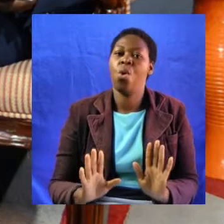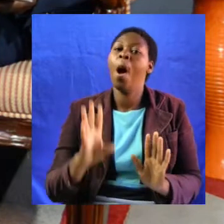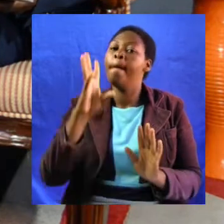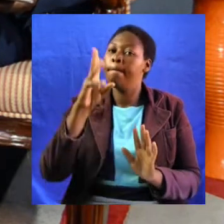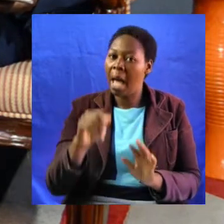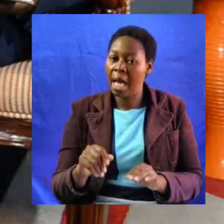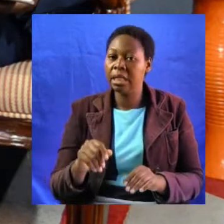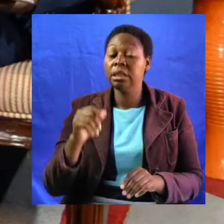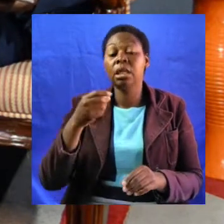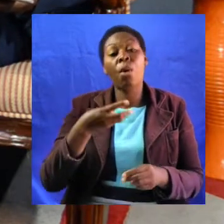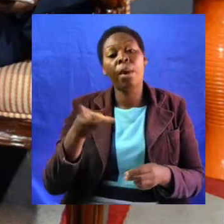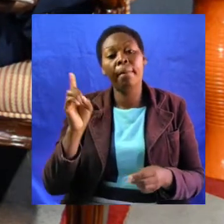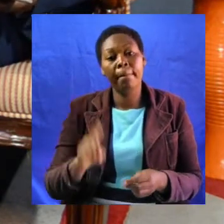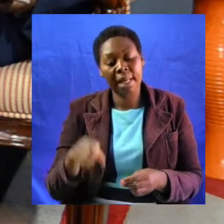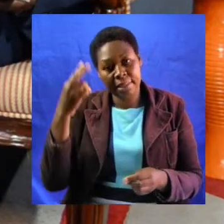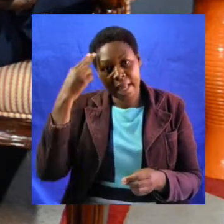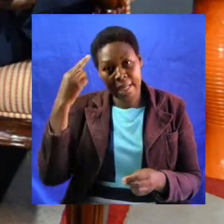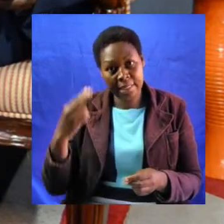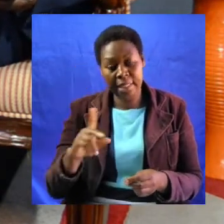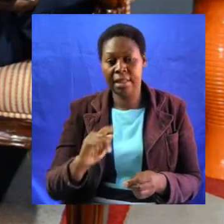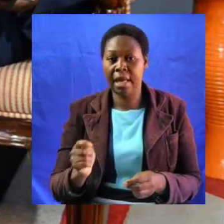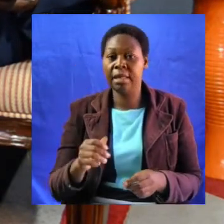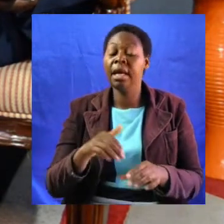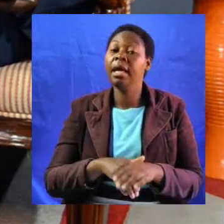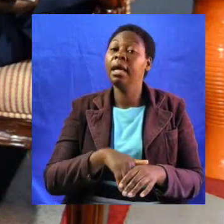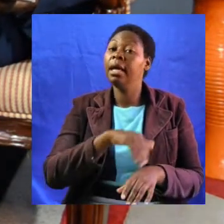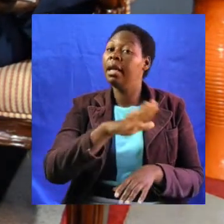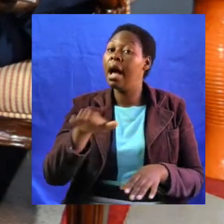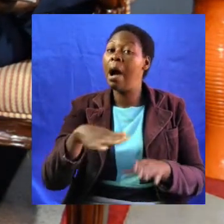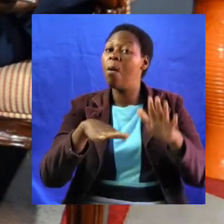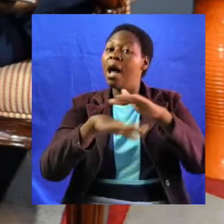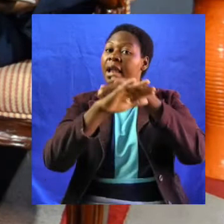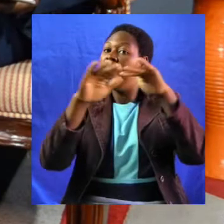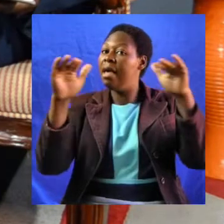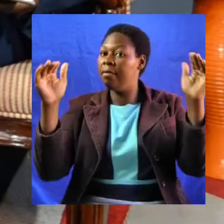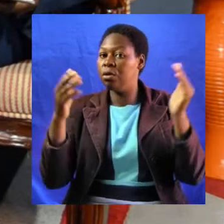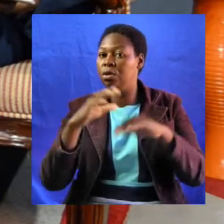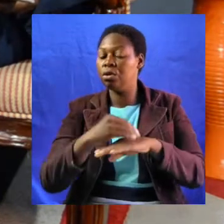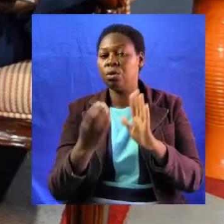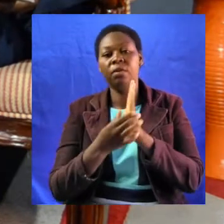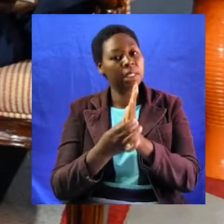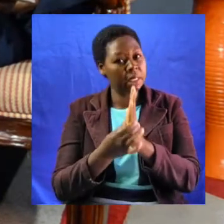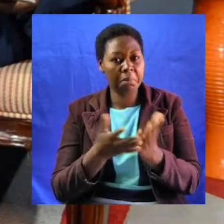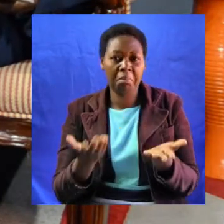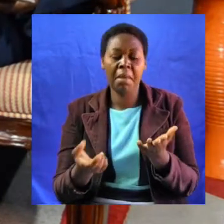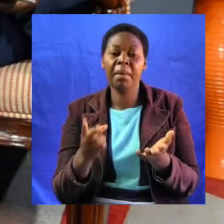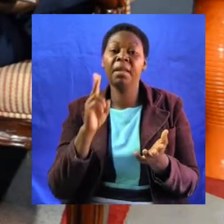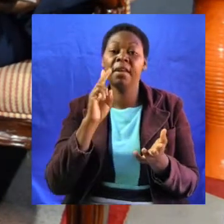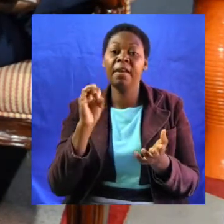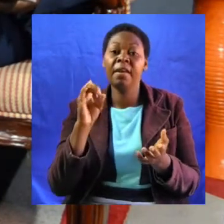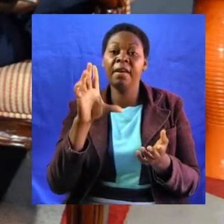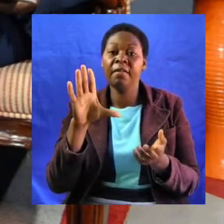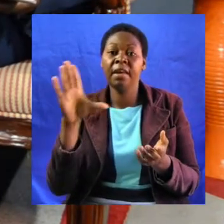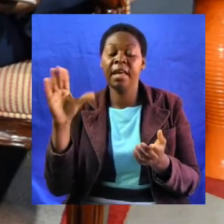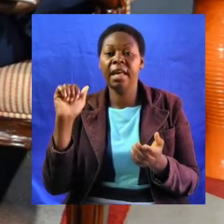Saka munhu ngaazvinzwisise kuti palevel yauri yekutungamira pangaa pavillage chingaa chiklabhu